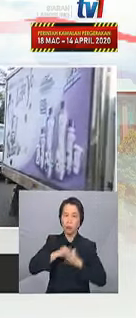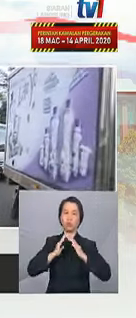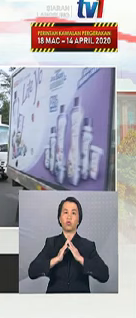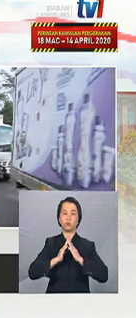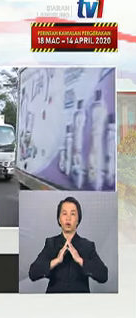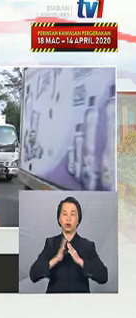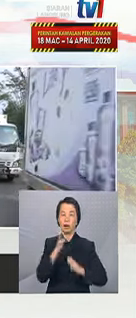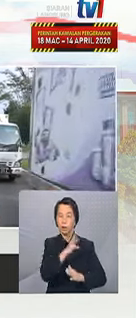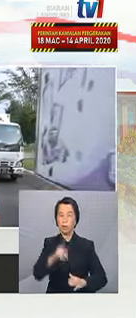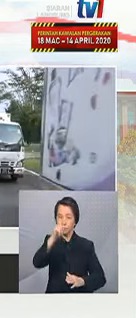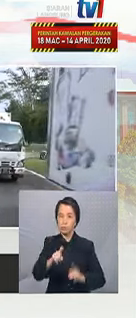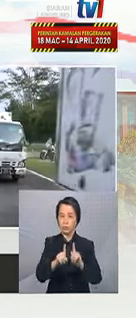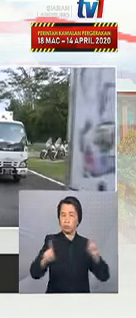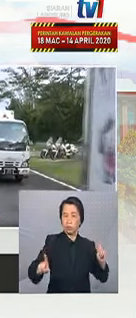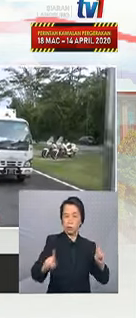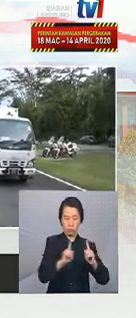jarakkan